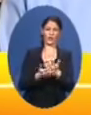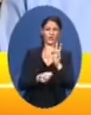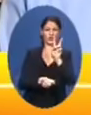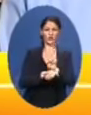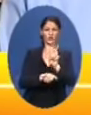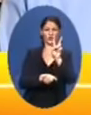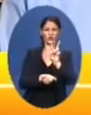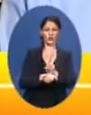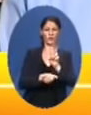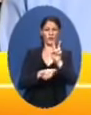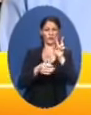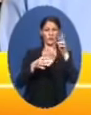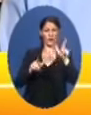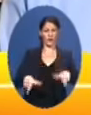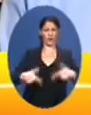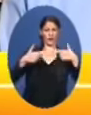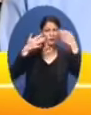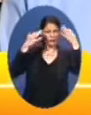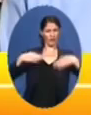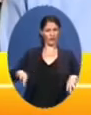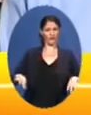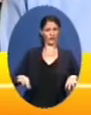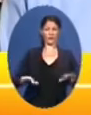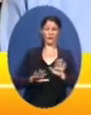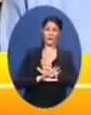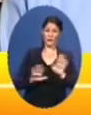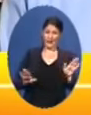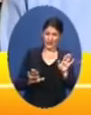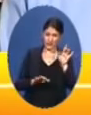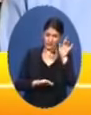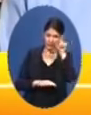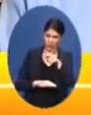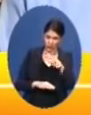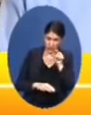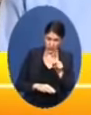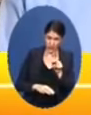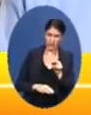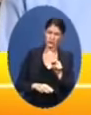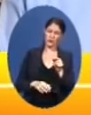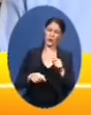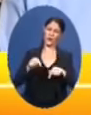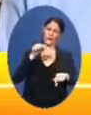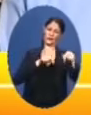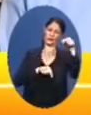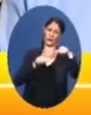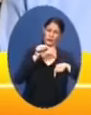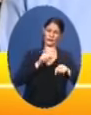של מעמד העובדים, ובלי שכר מינימום אנחנו חוזרים בהדרגה לימי העבדות. חייבים לסיים.